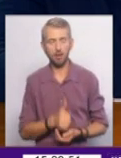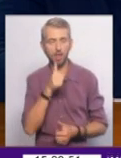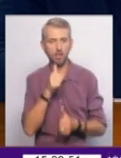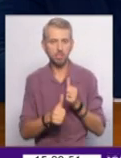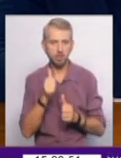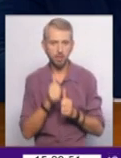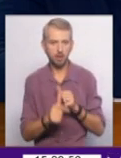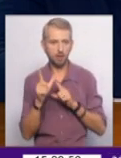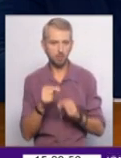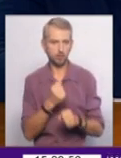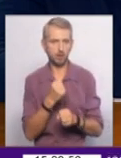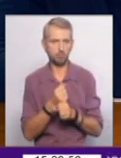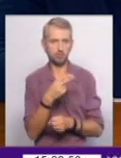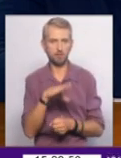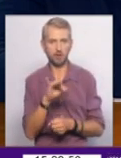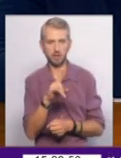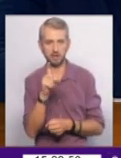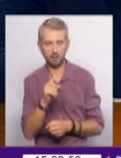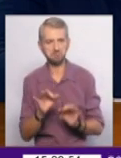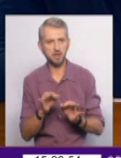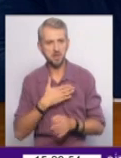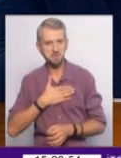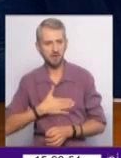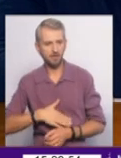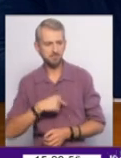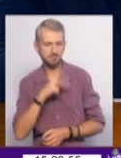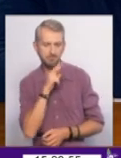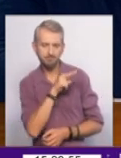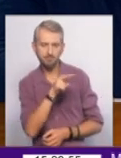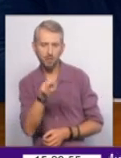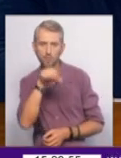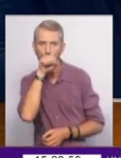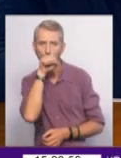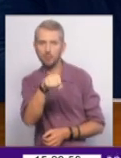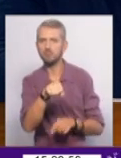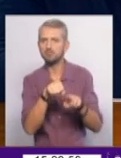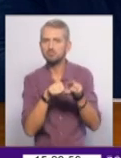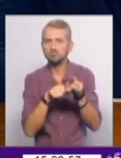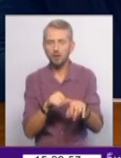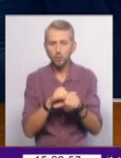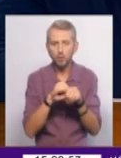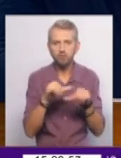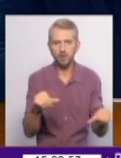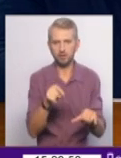на работу на ДВРЦ. Mm-hmm. Конечно, приятно наблюдать за тем, как благодаря вам развивается инфраструктура этого района. Но